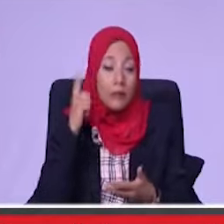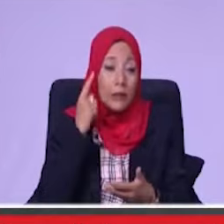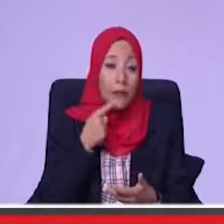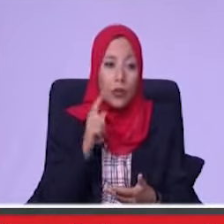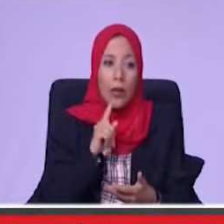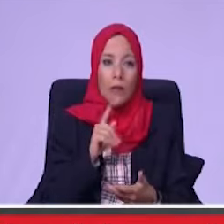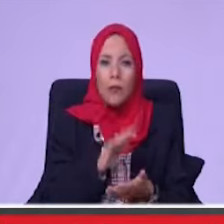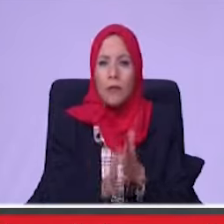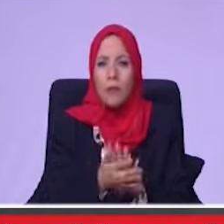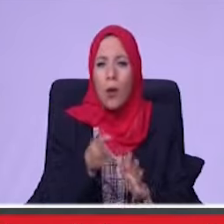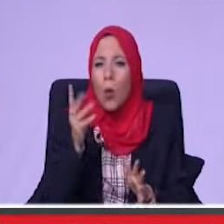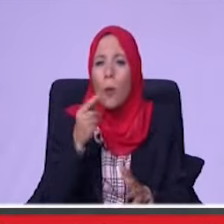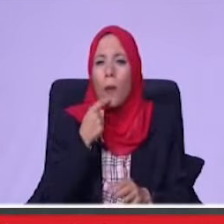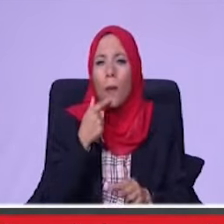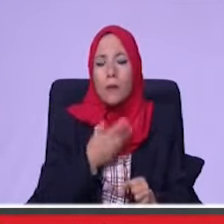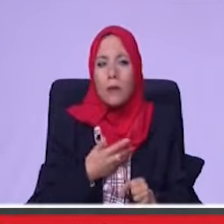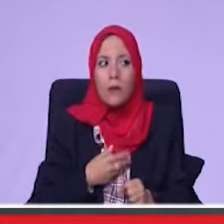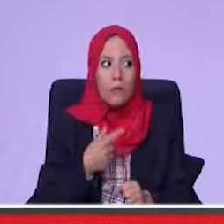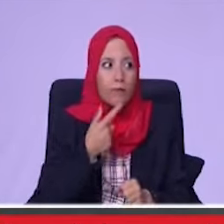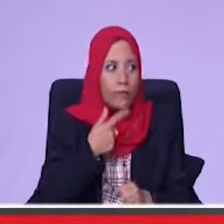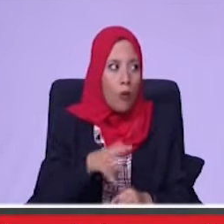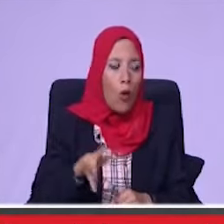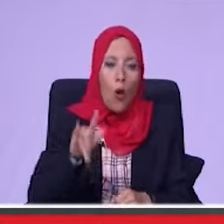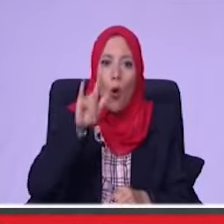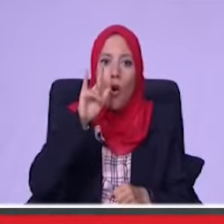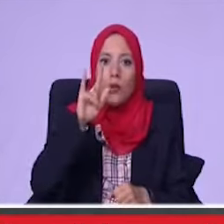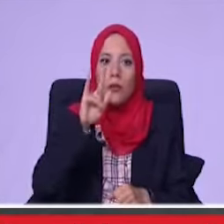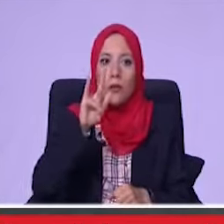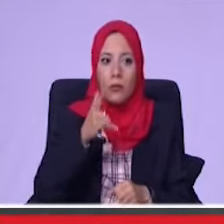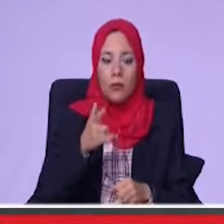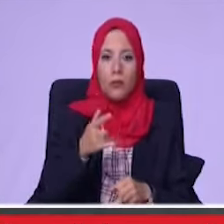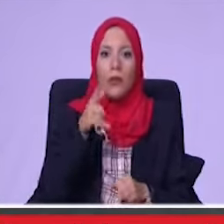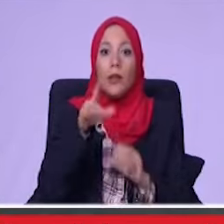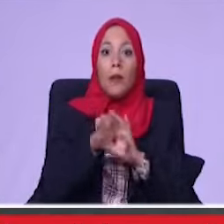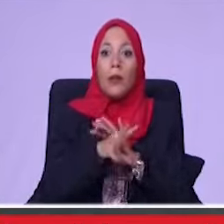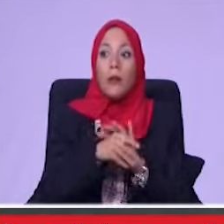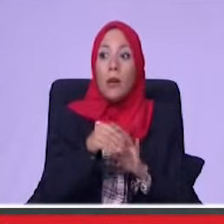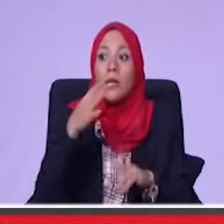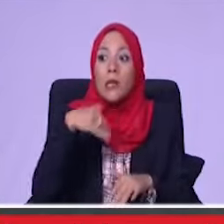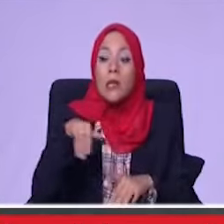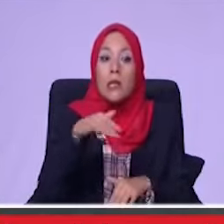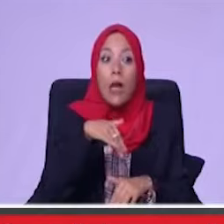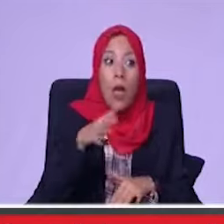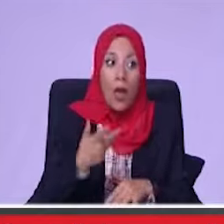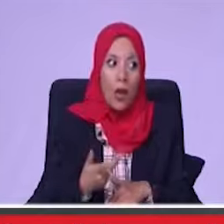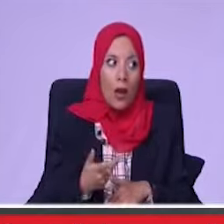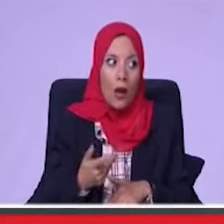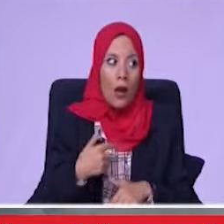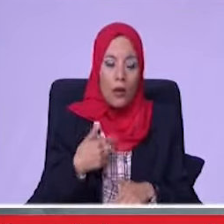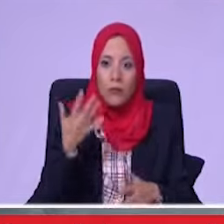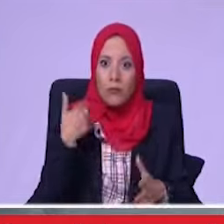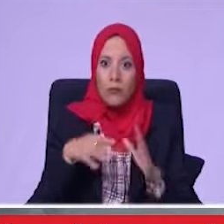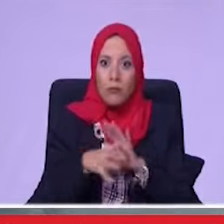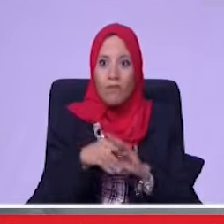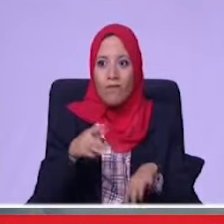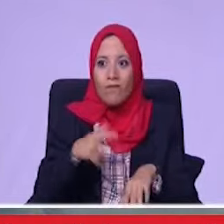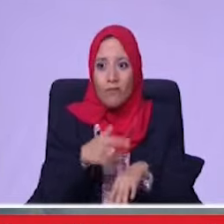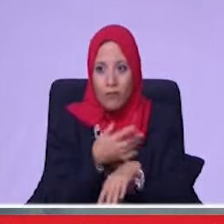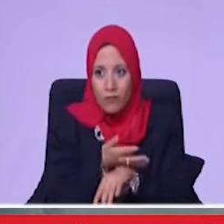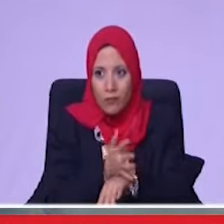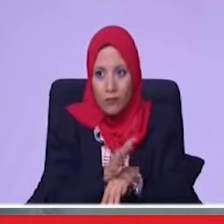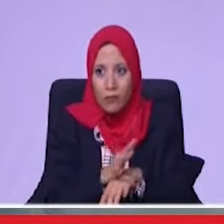من حوالي يعني 10 سنين يعني. طب امال انت بتتعامل معاه ازاي وهم بيتعاملوا معاه ازاي؟ هو بقى طبعا يعني ساعات احيانا